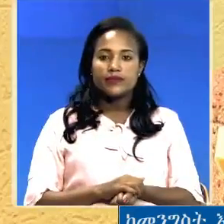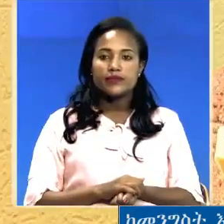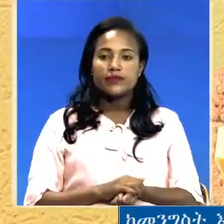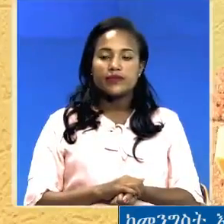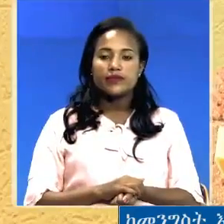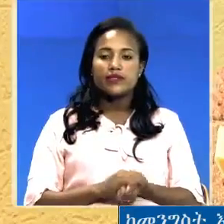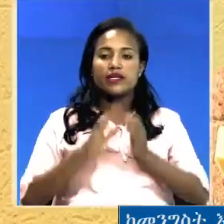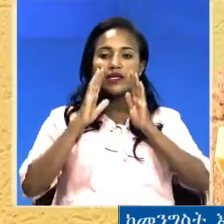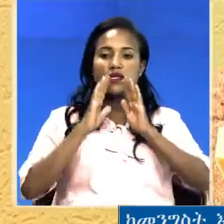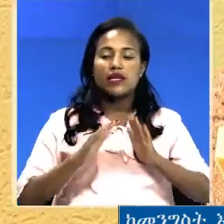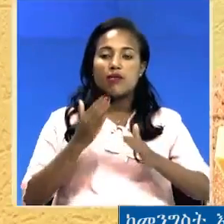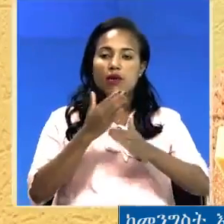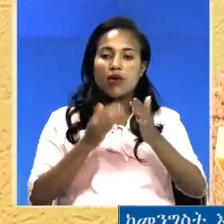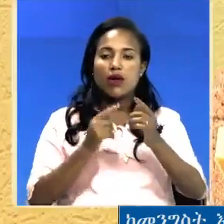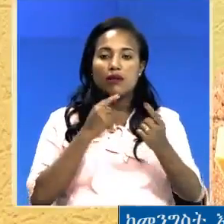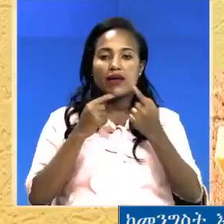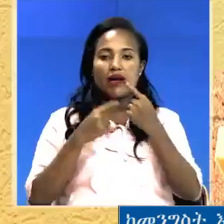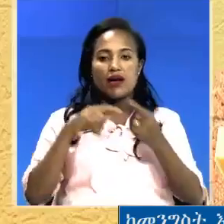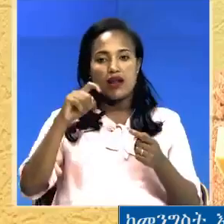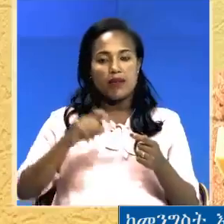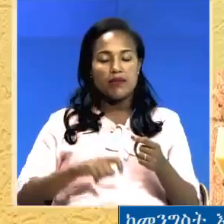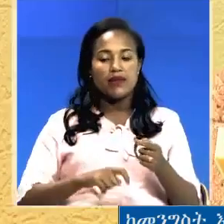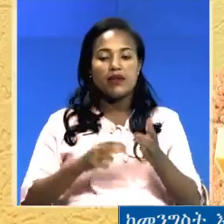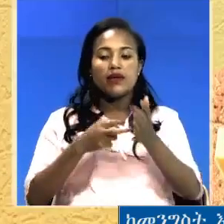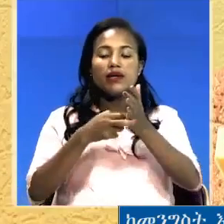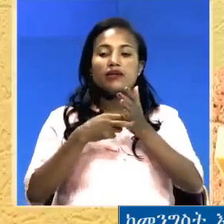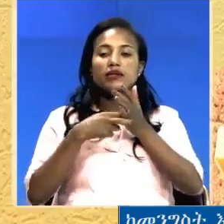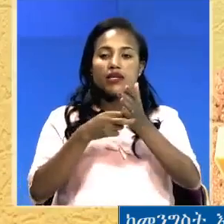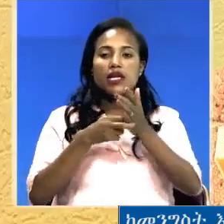መዋቅሩ ጋር መነጋገር አለብን። እንደ ትራንስፖርት ሚኒስቴር